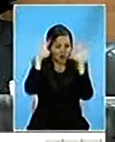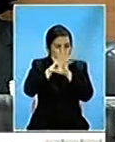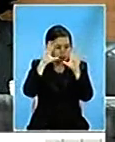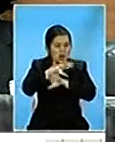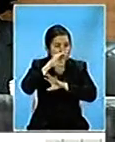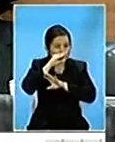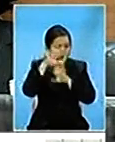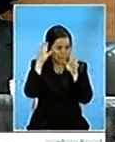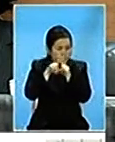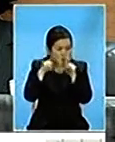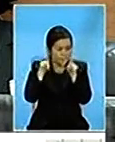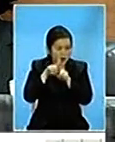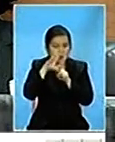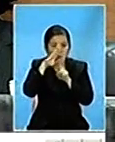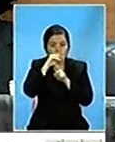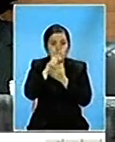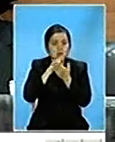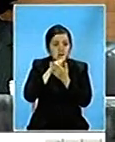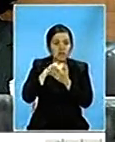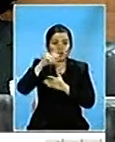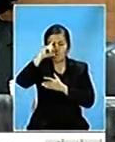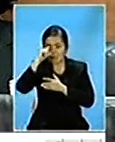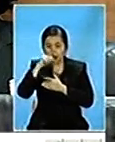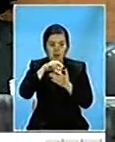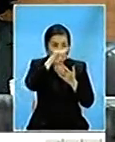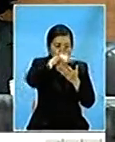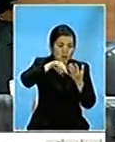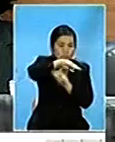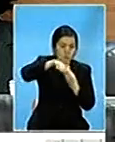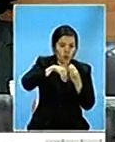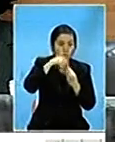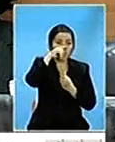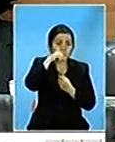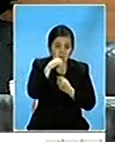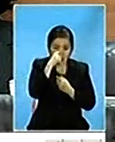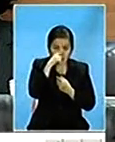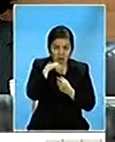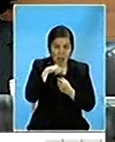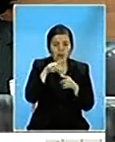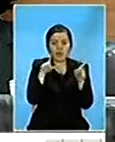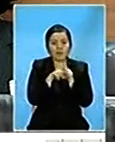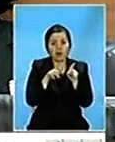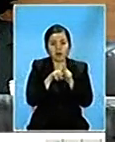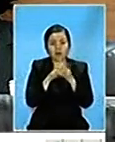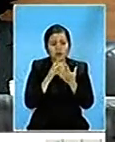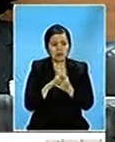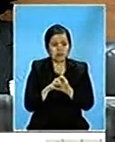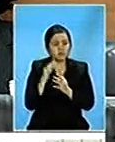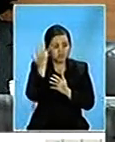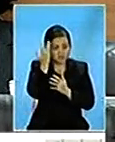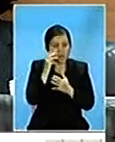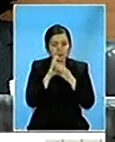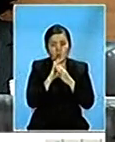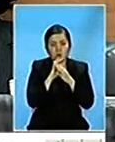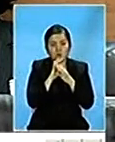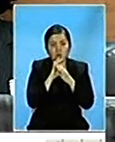เป็นประหนึ่งลูกครึ่งนะคะต่างชาติผสมกันเวลาพูดภาษาไทยหรือยิ่งไปกว่านั้นที่น่าเป็นห่วงอย่างยิ่